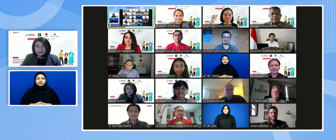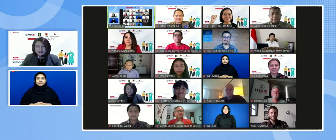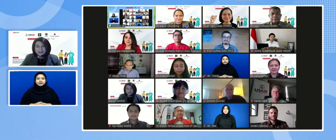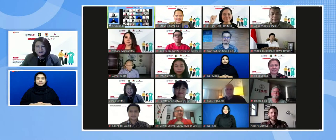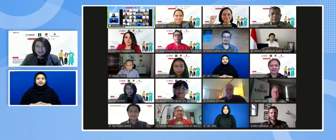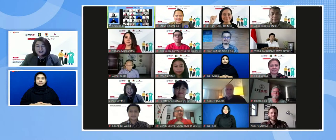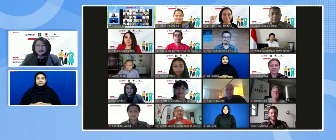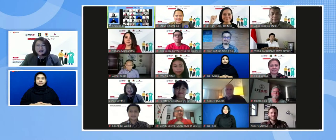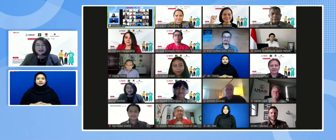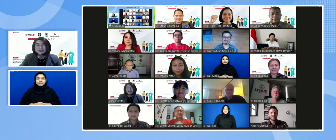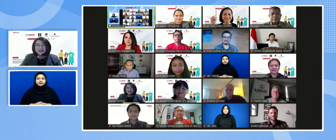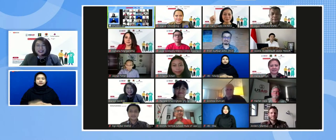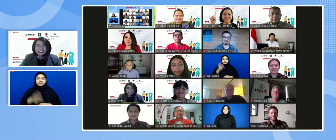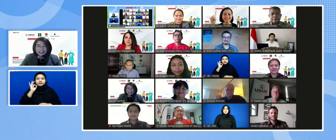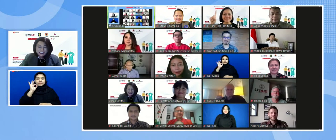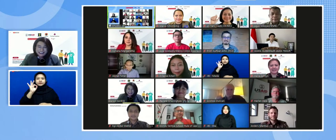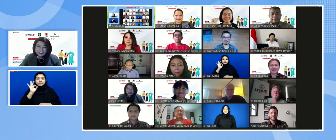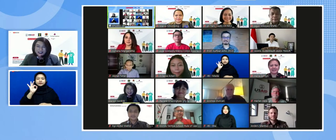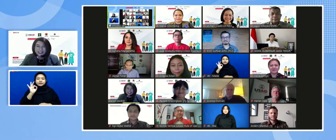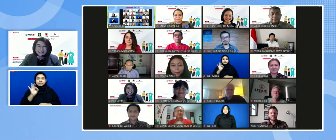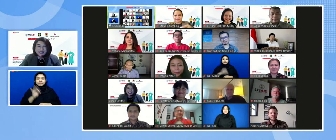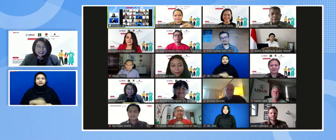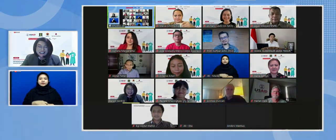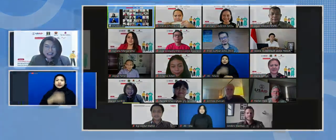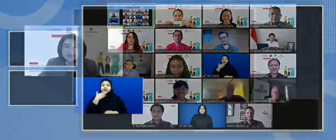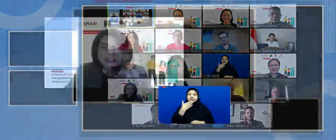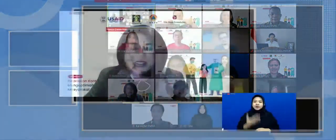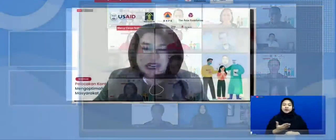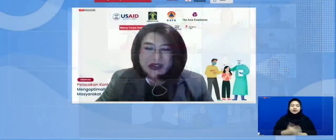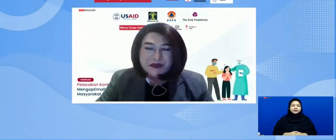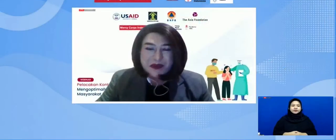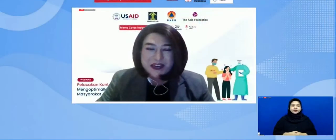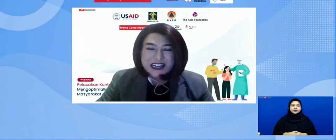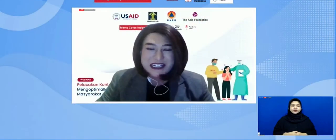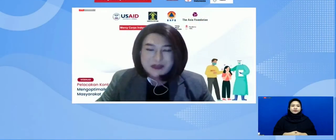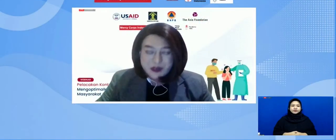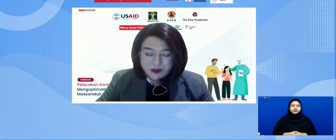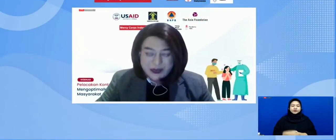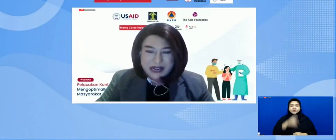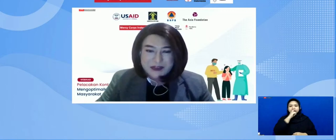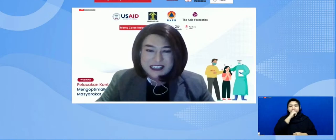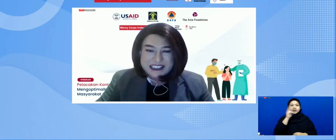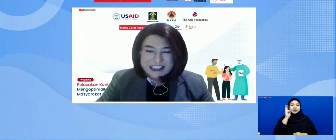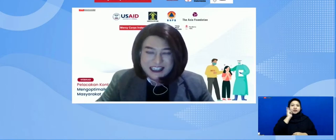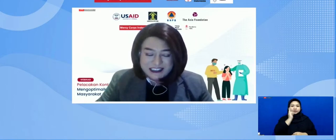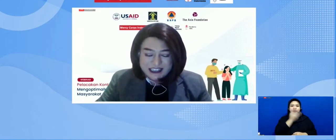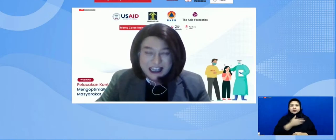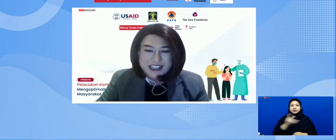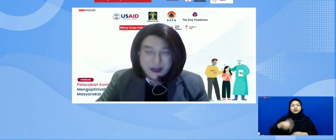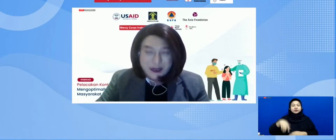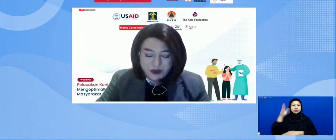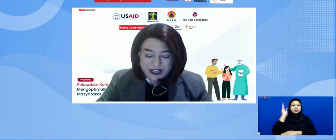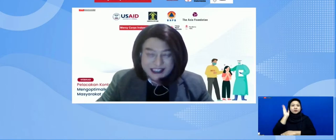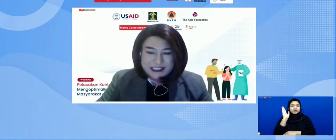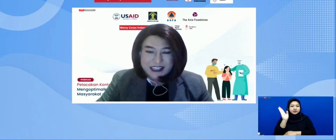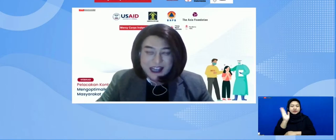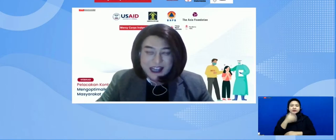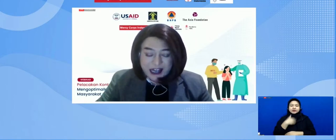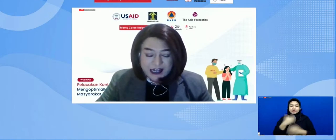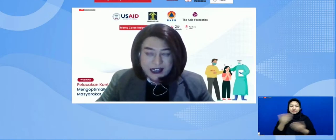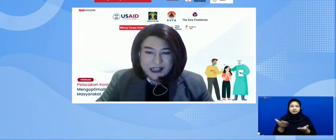Oke. Baik, terima kasih kepada Bapak dan Ibu para panelis yang saya